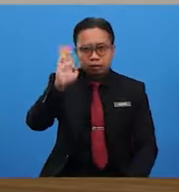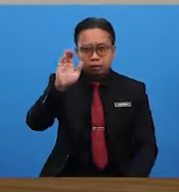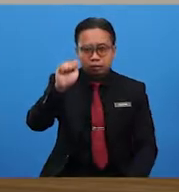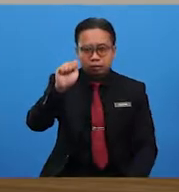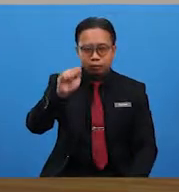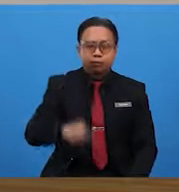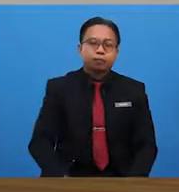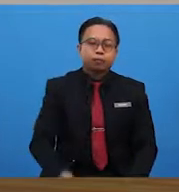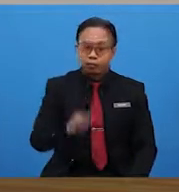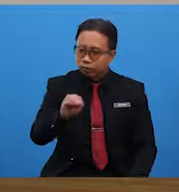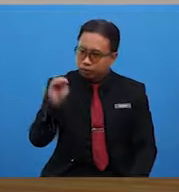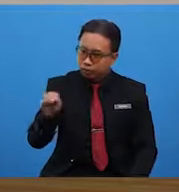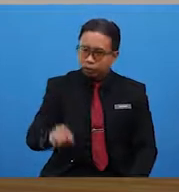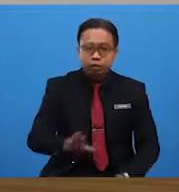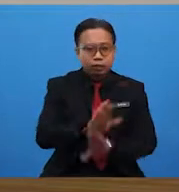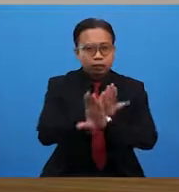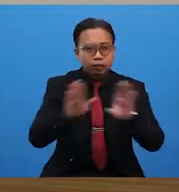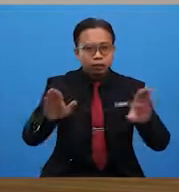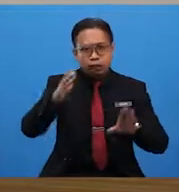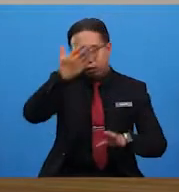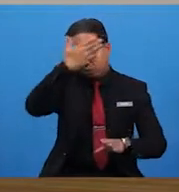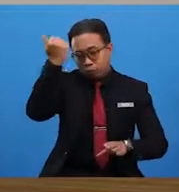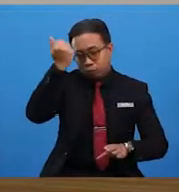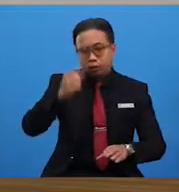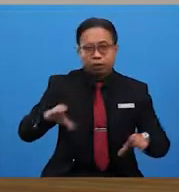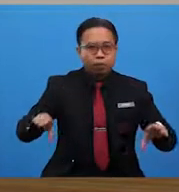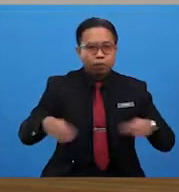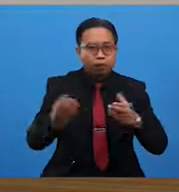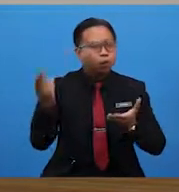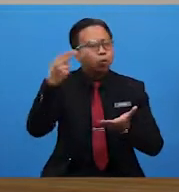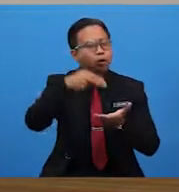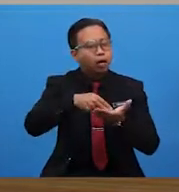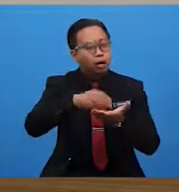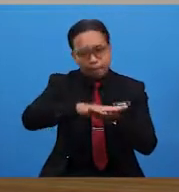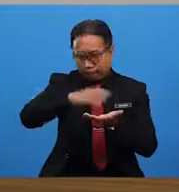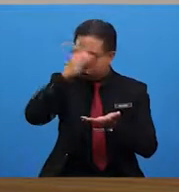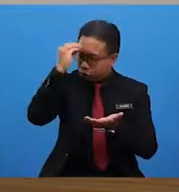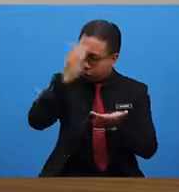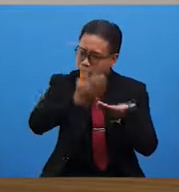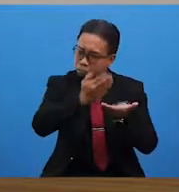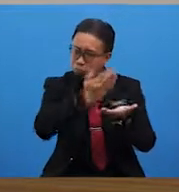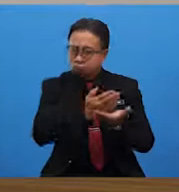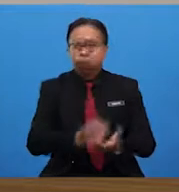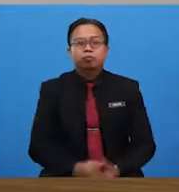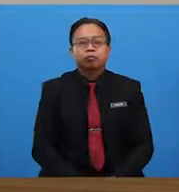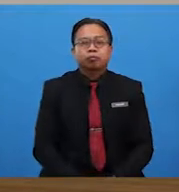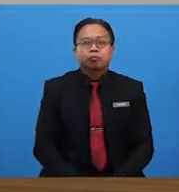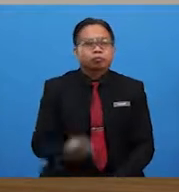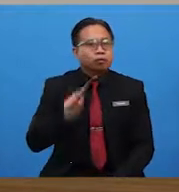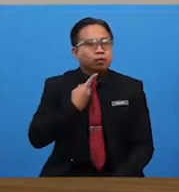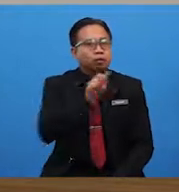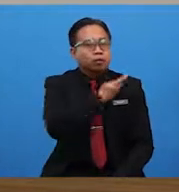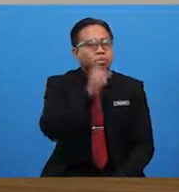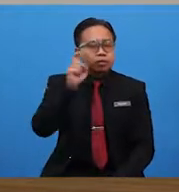hafal aja Plaza jangan lupa buat ulang kaji tajuk gaya penampilan biasalah kita kena